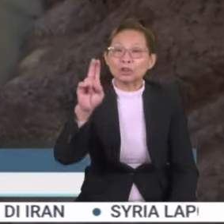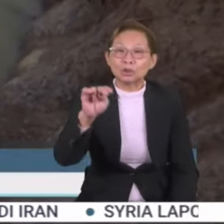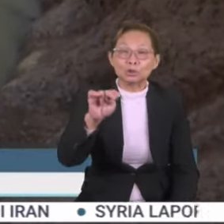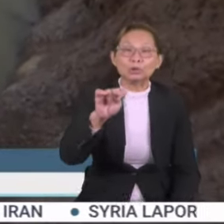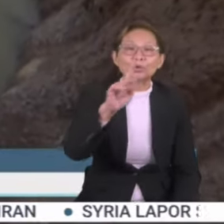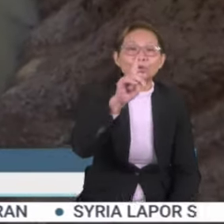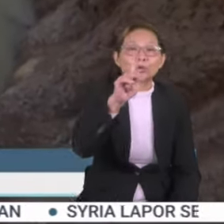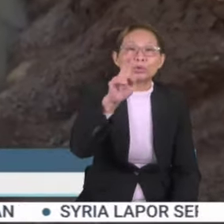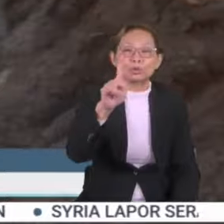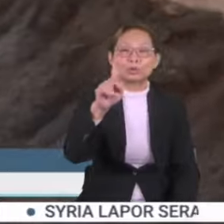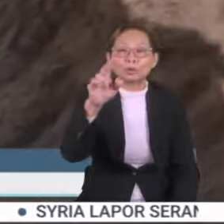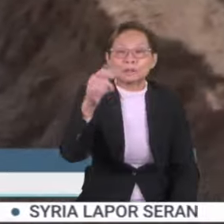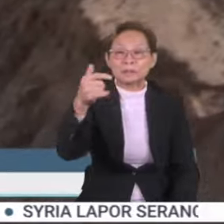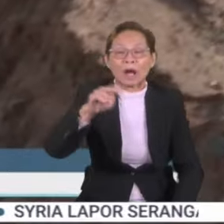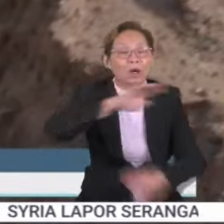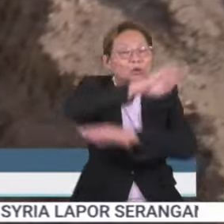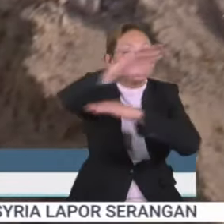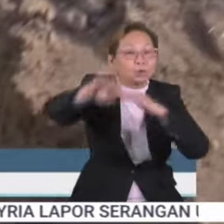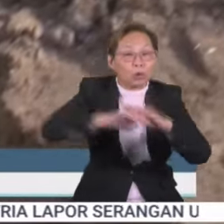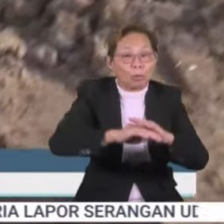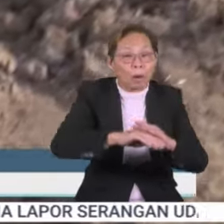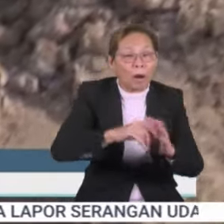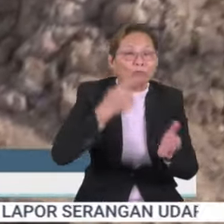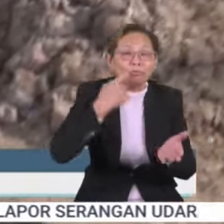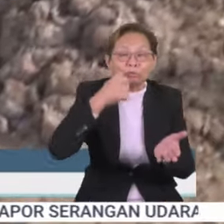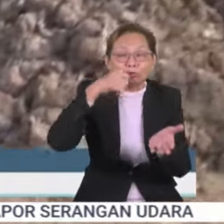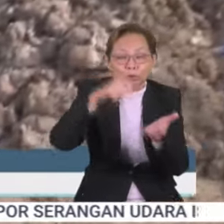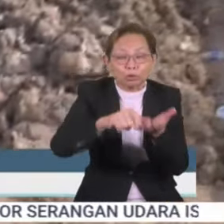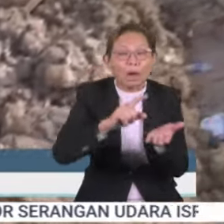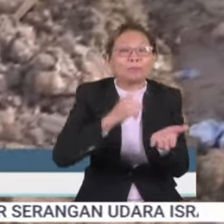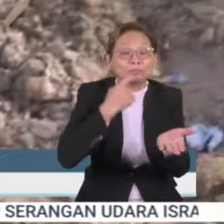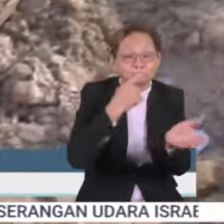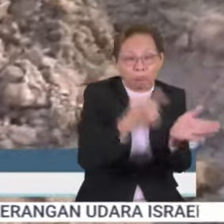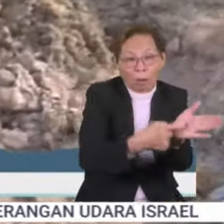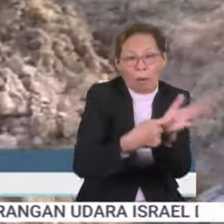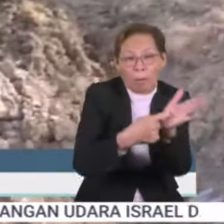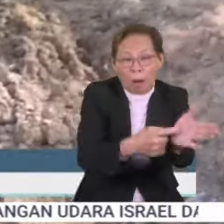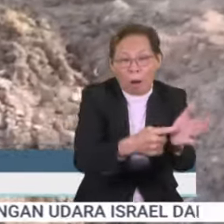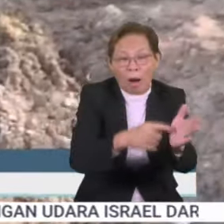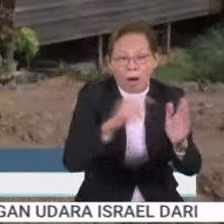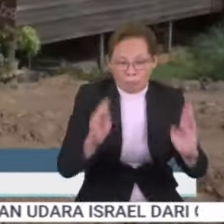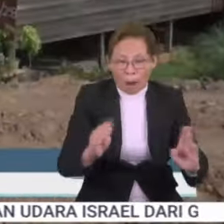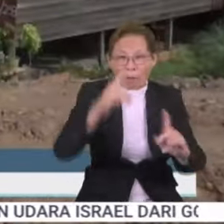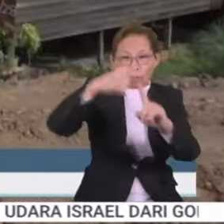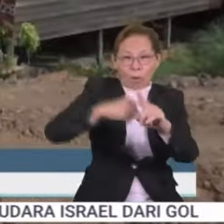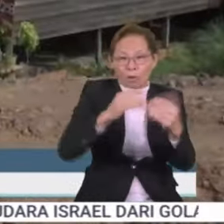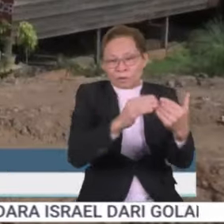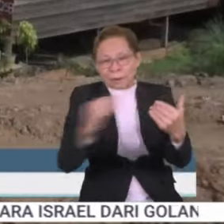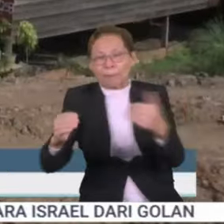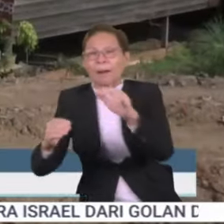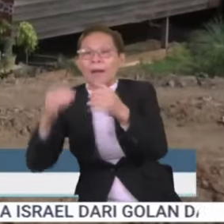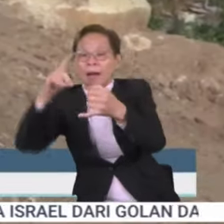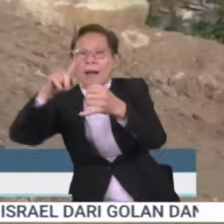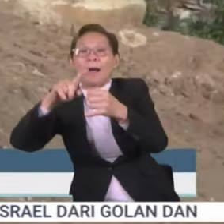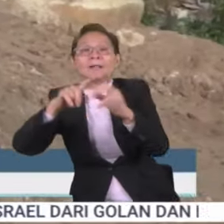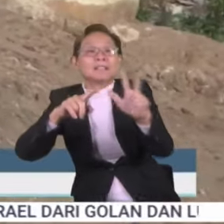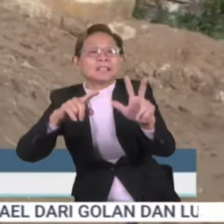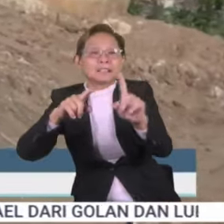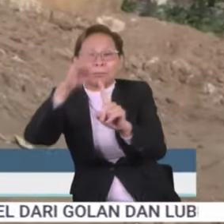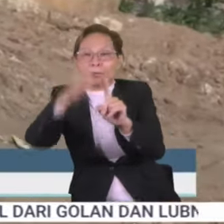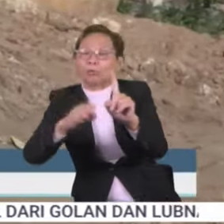dat J berkata kesemua mereka diberi notis pengosongan rumah dalam tempoh sebulan sehingga akhir Oktober